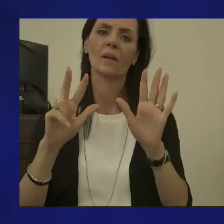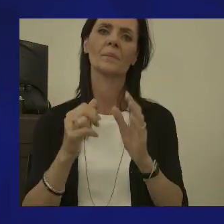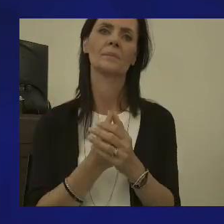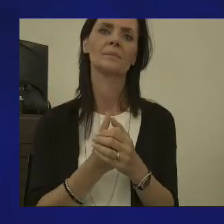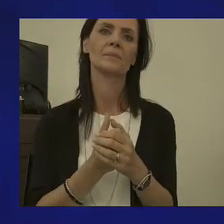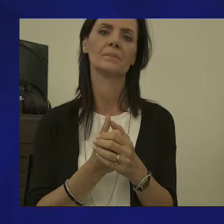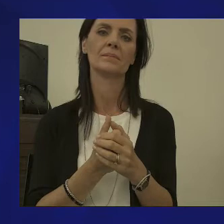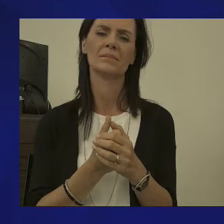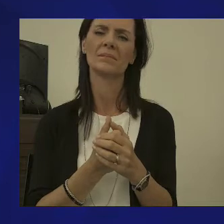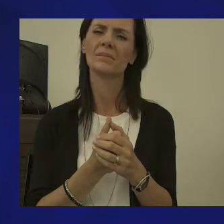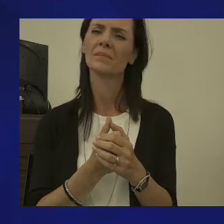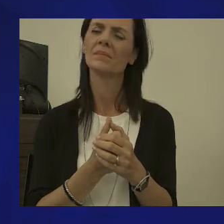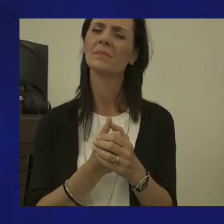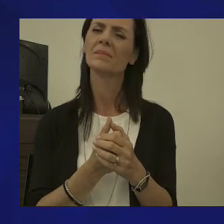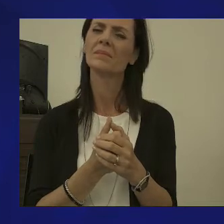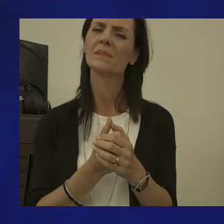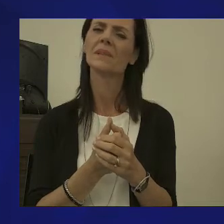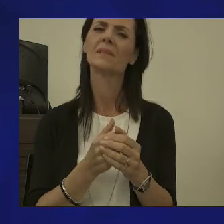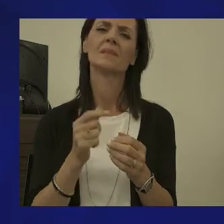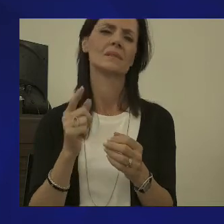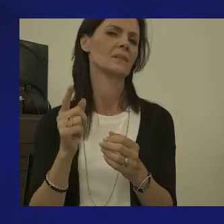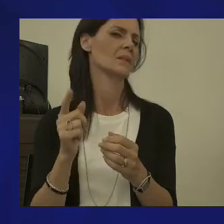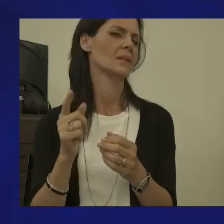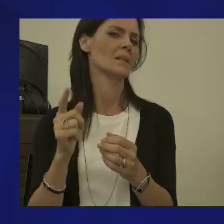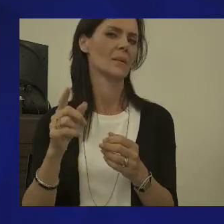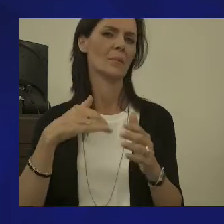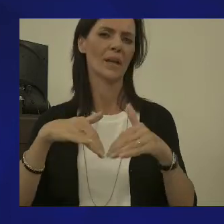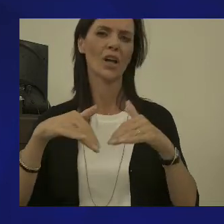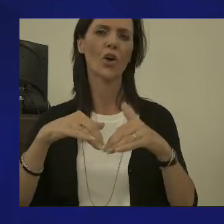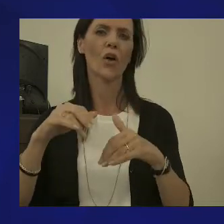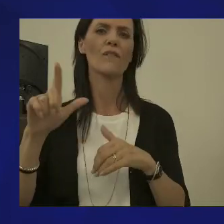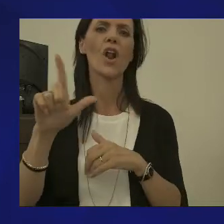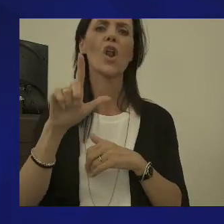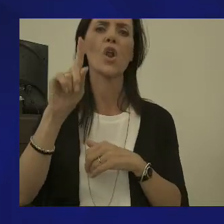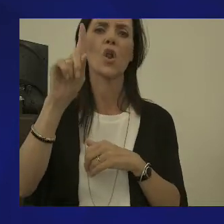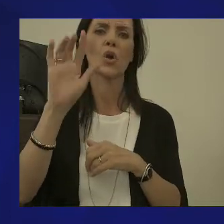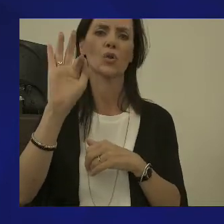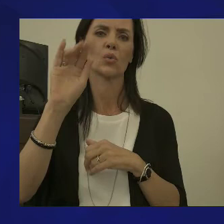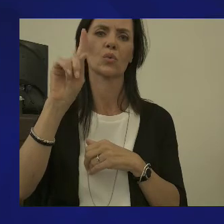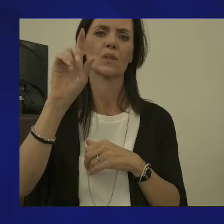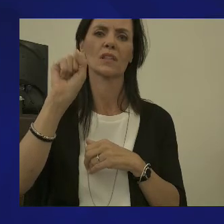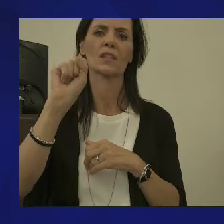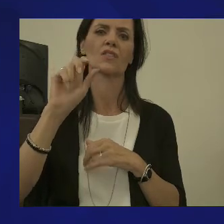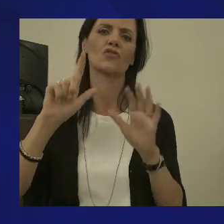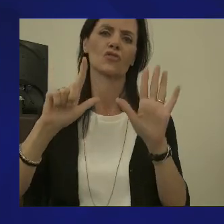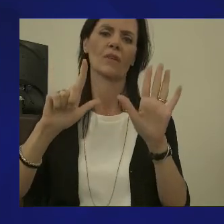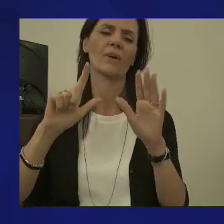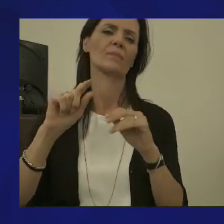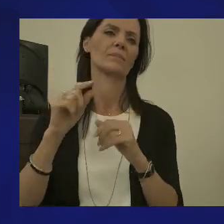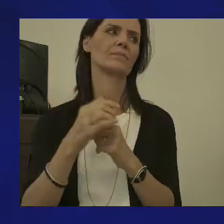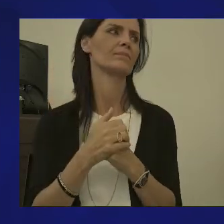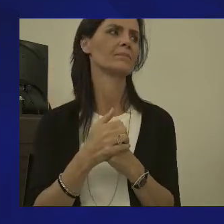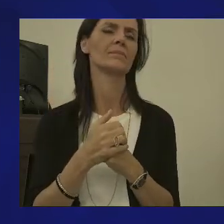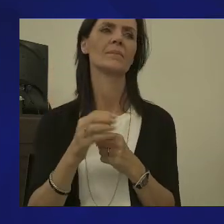8. נורה יזמות הכרמל לניהול פרויקטים בנדל"ן, רחוב לוריס 4. הסתייגות הוגשה על ידי